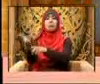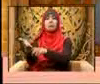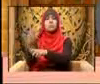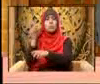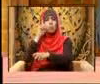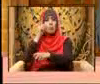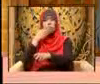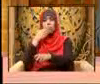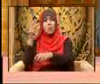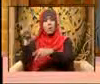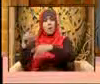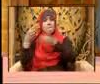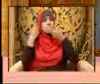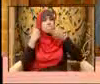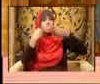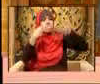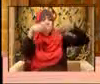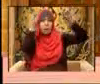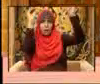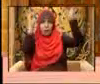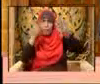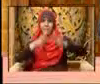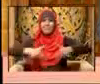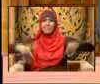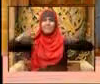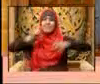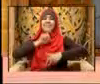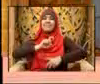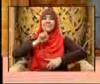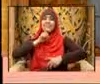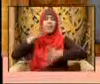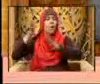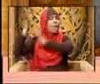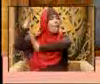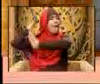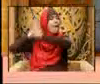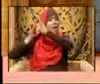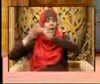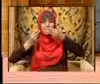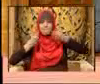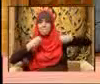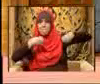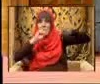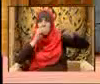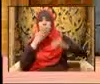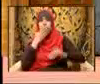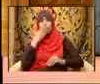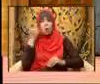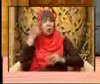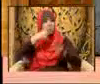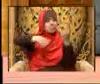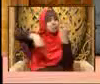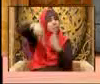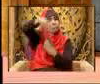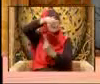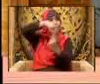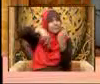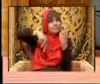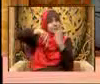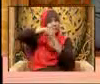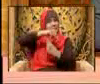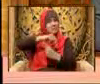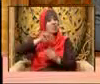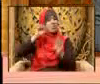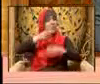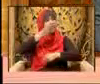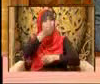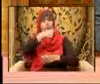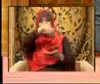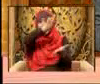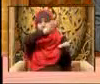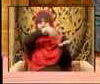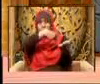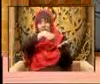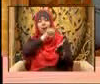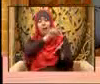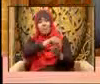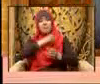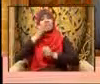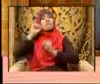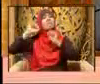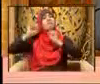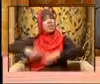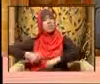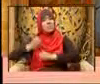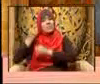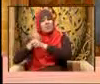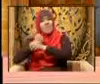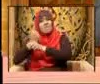لماذا لا تبيعها؟ بيعها وربما بذلك المال ربي سبحانه وتعالى ييسر لك الأمر. وإذا